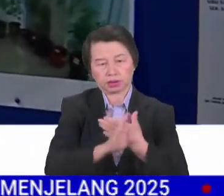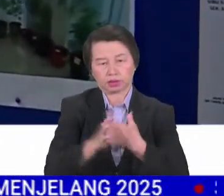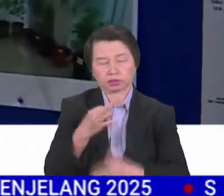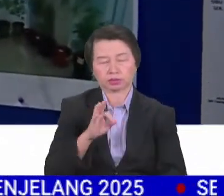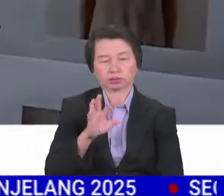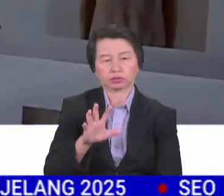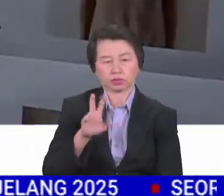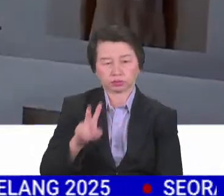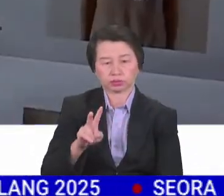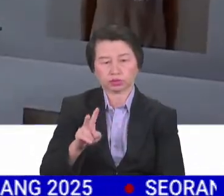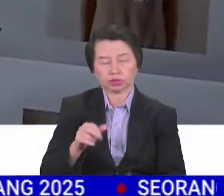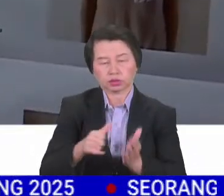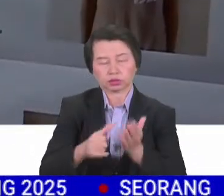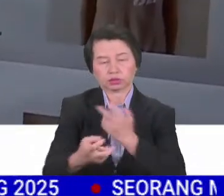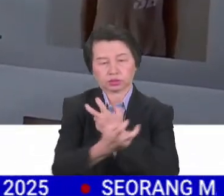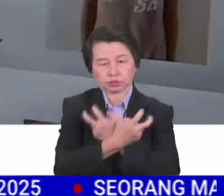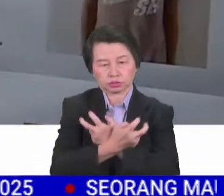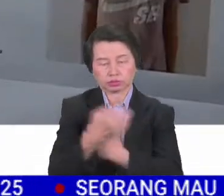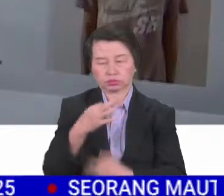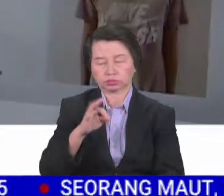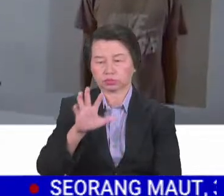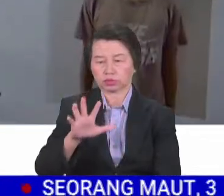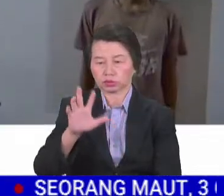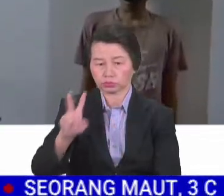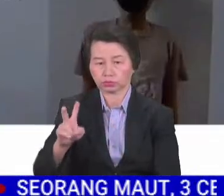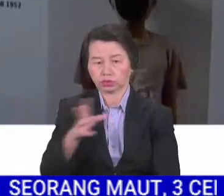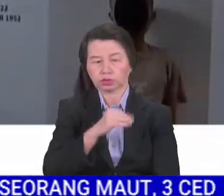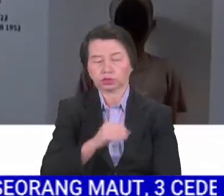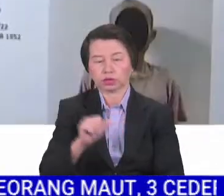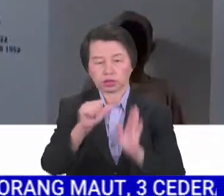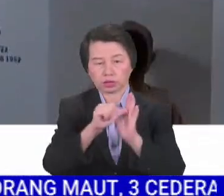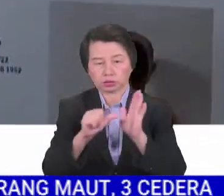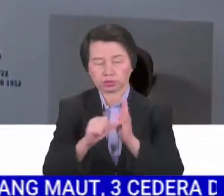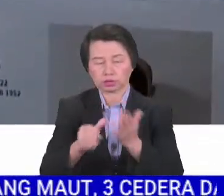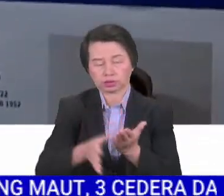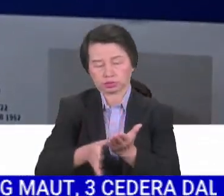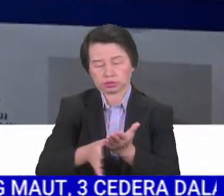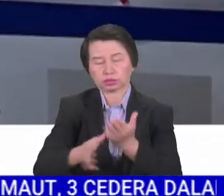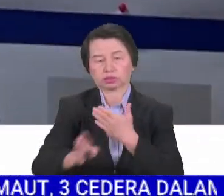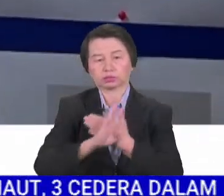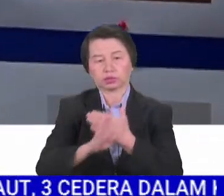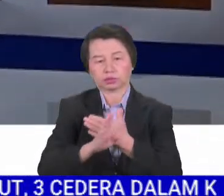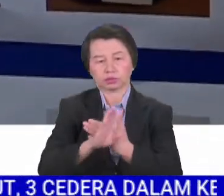1952, Akta Racun 1952 dan Akta Dadah Berbahaya